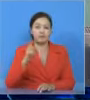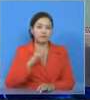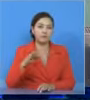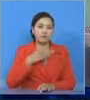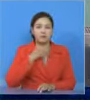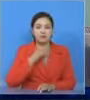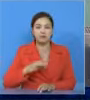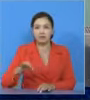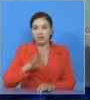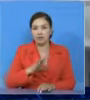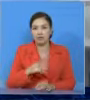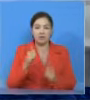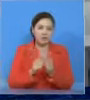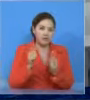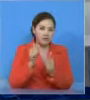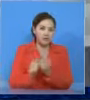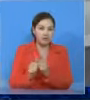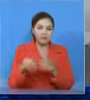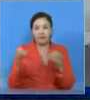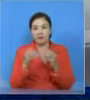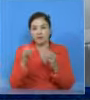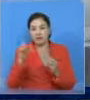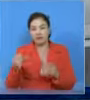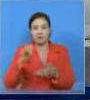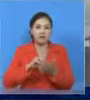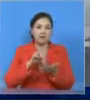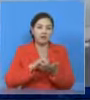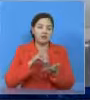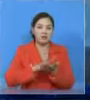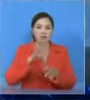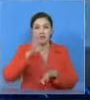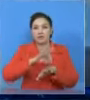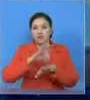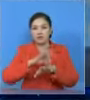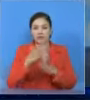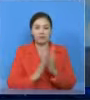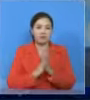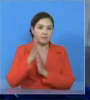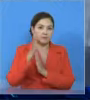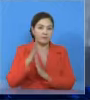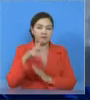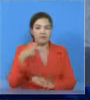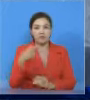мен Мәртөк аудандарының әрқайсында 10-нан астам адам ауырып қалды. Аурушаңдықтың өсу деңгейі